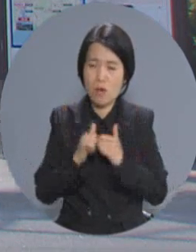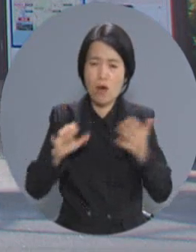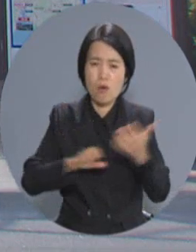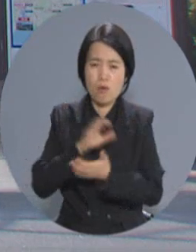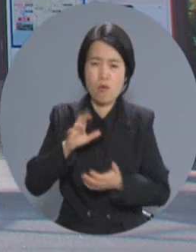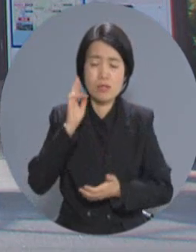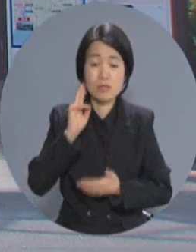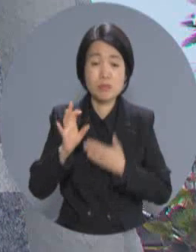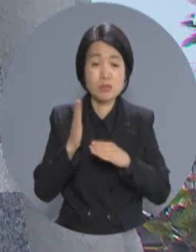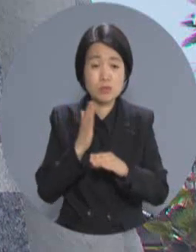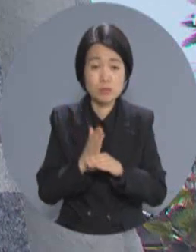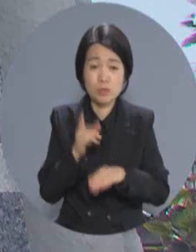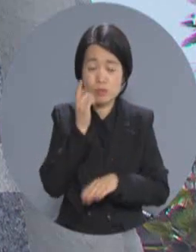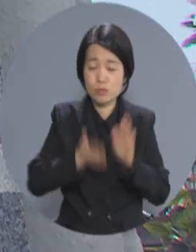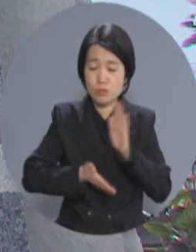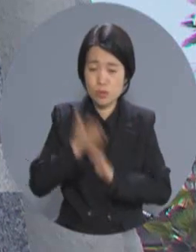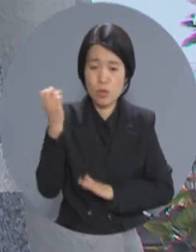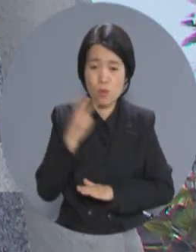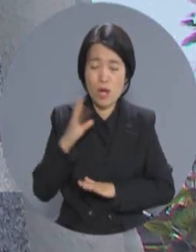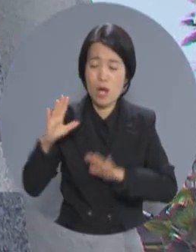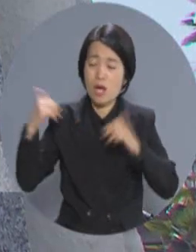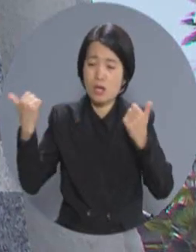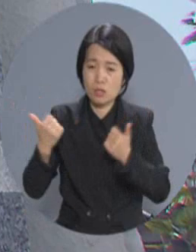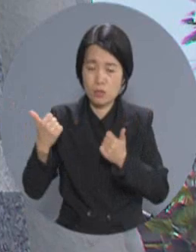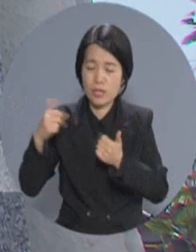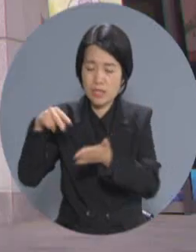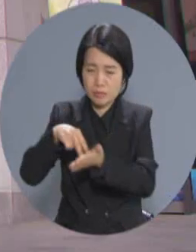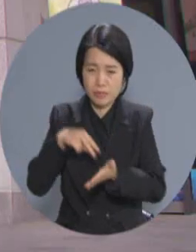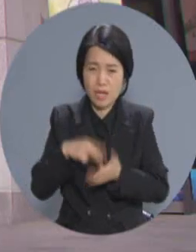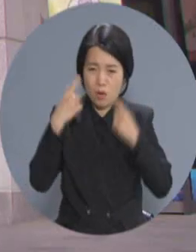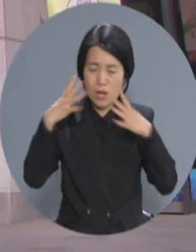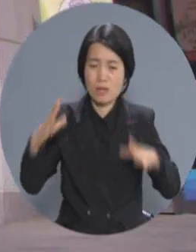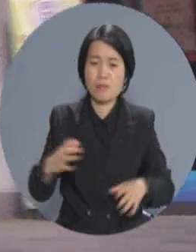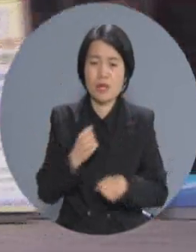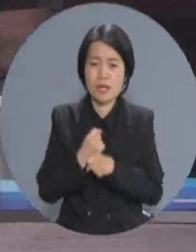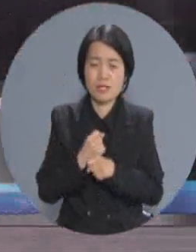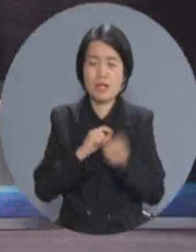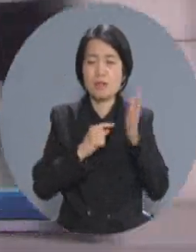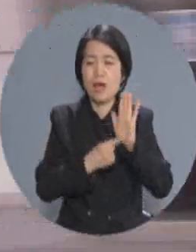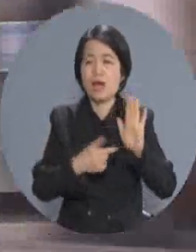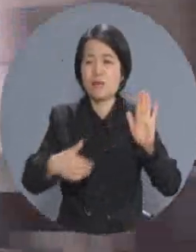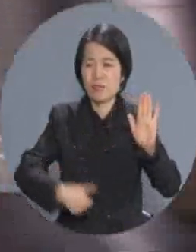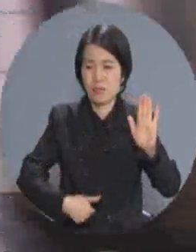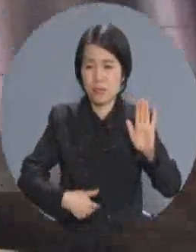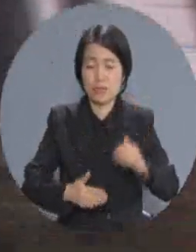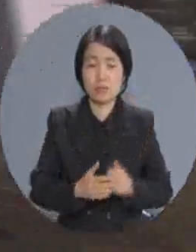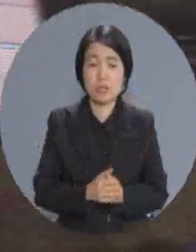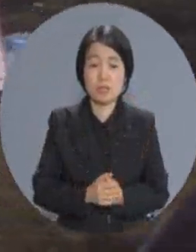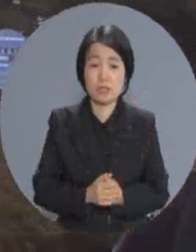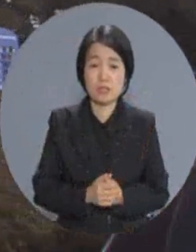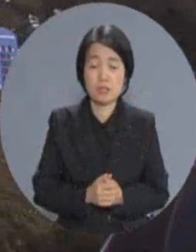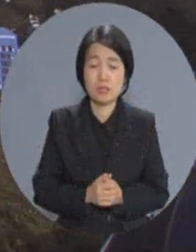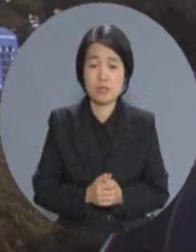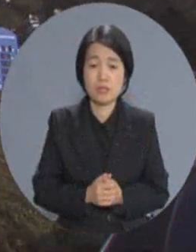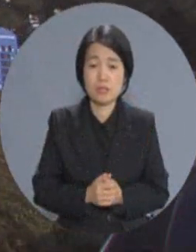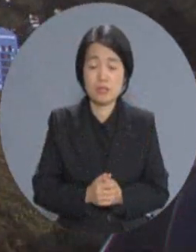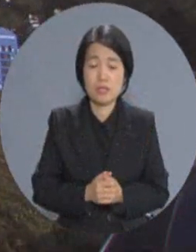논란이 격화하고 있는 가운데 여스시와 의회가 이젠 명확한 입장정리를 해야 한다는 지적입니다 이제는